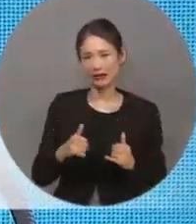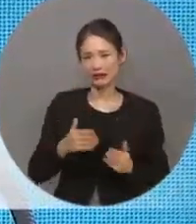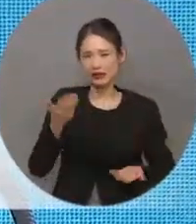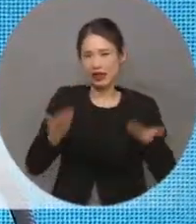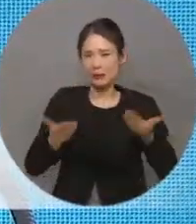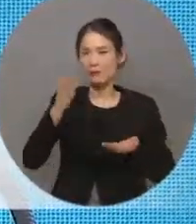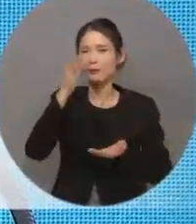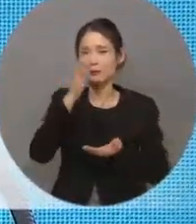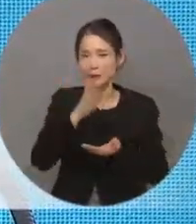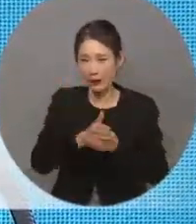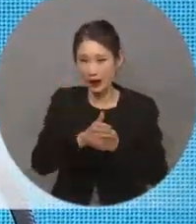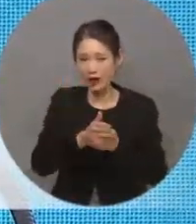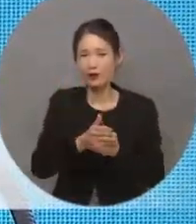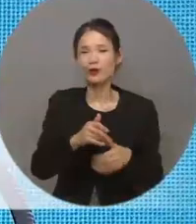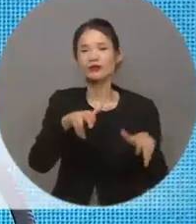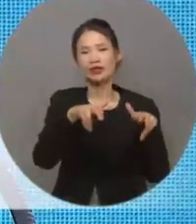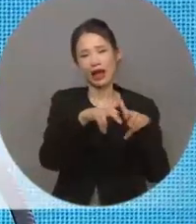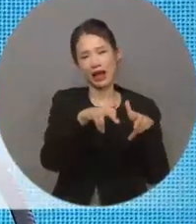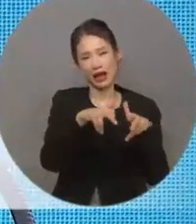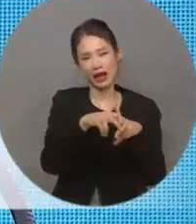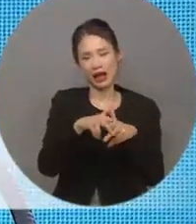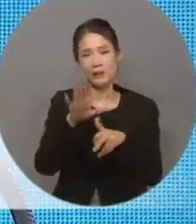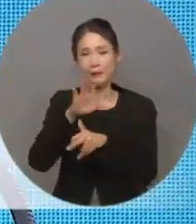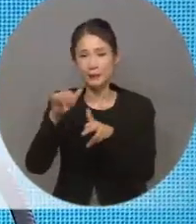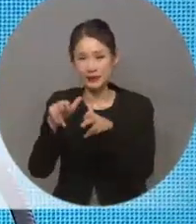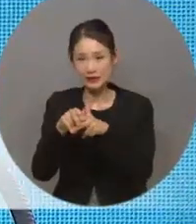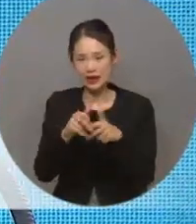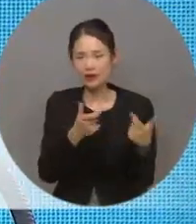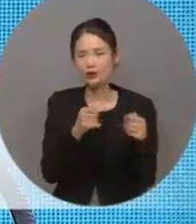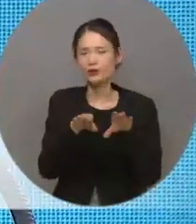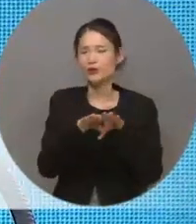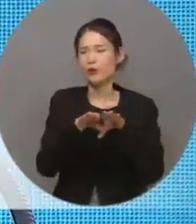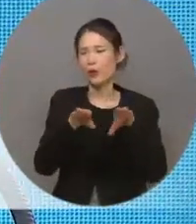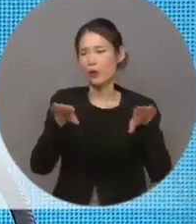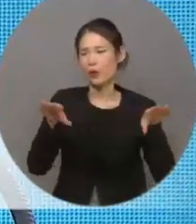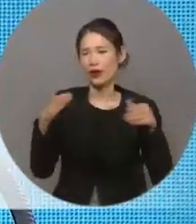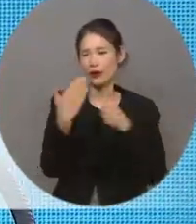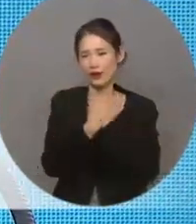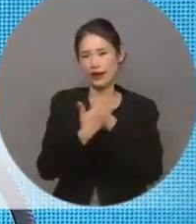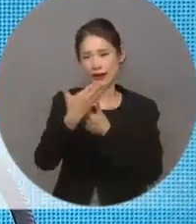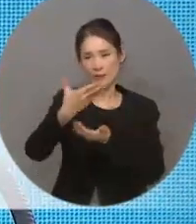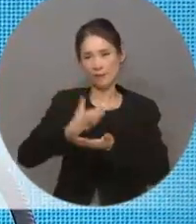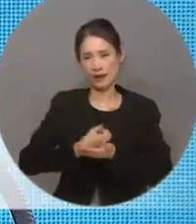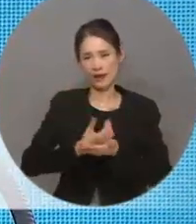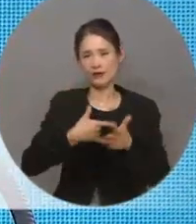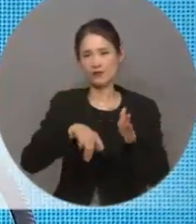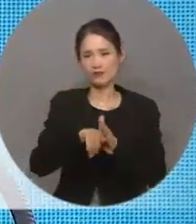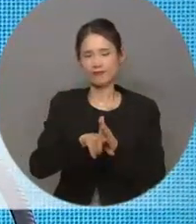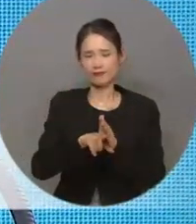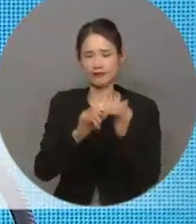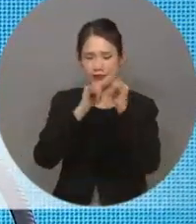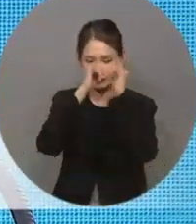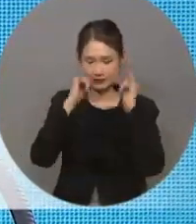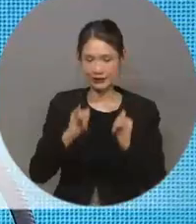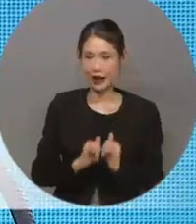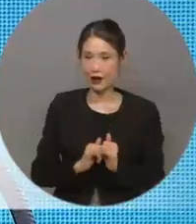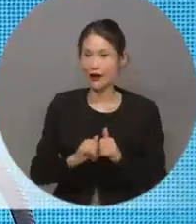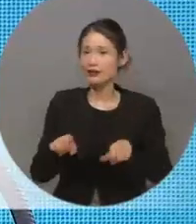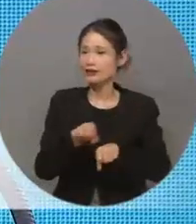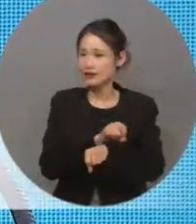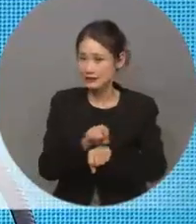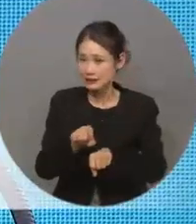않고 비장애인과 동등한 예우를 받는 이런 사회,